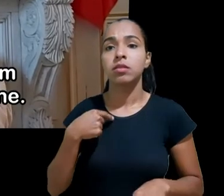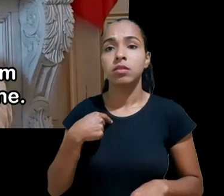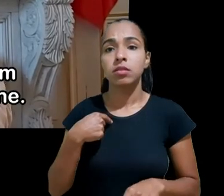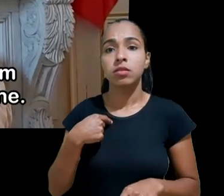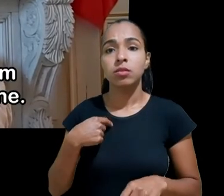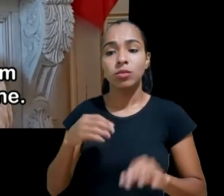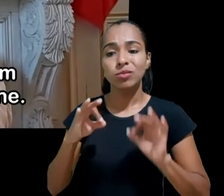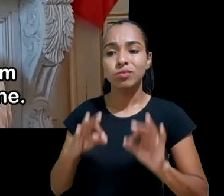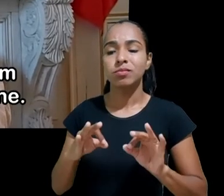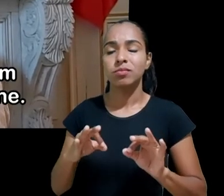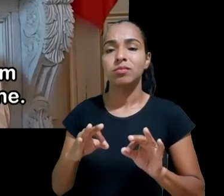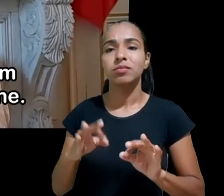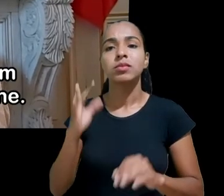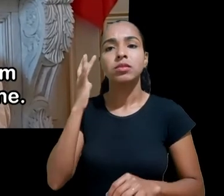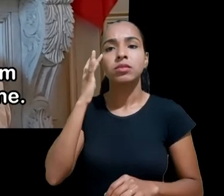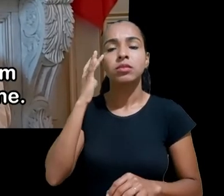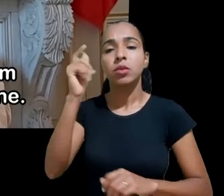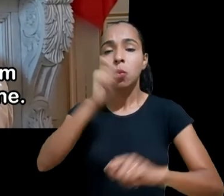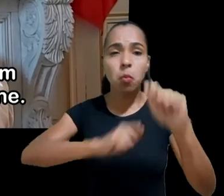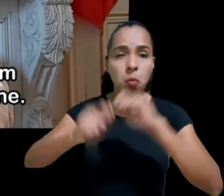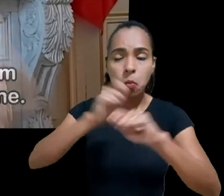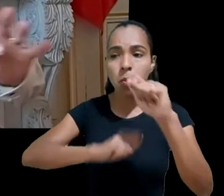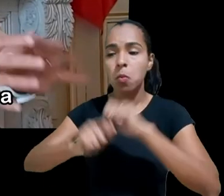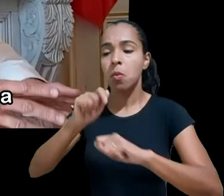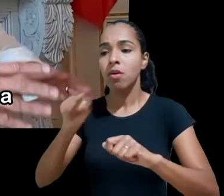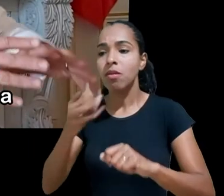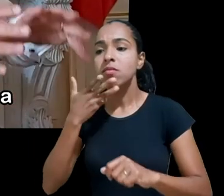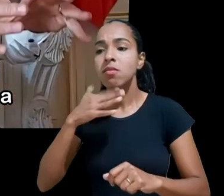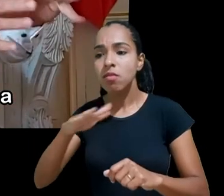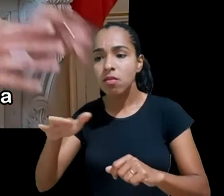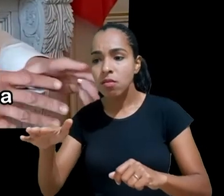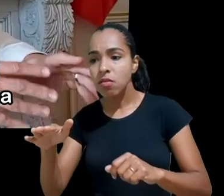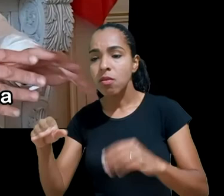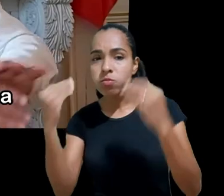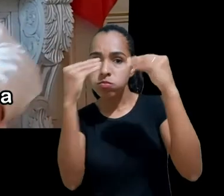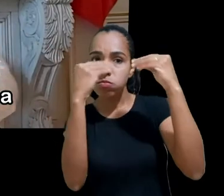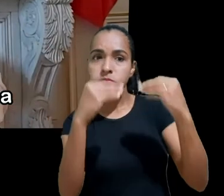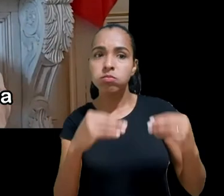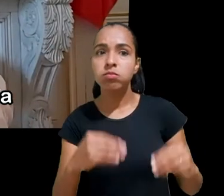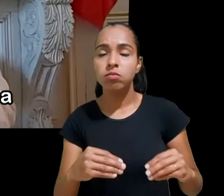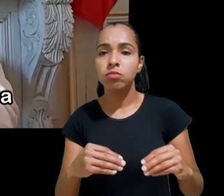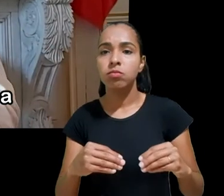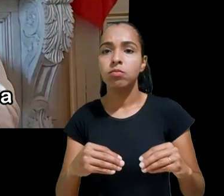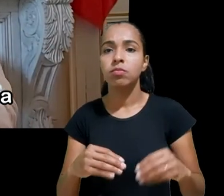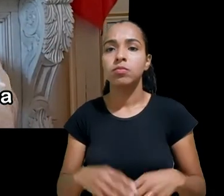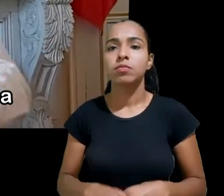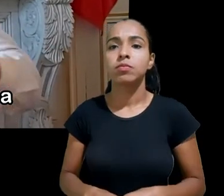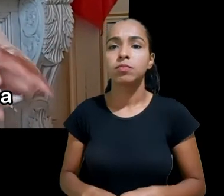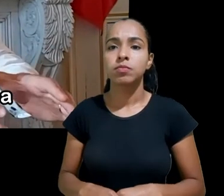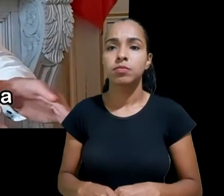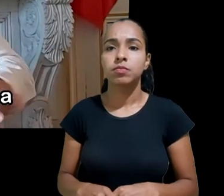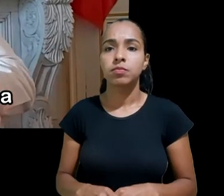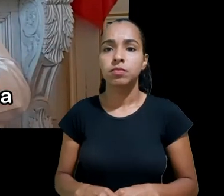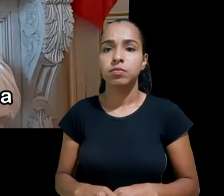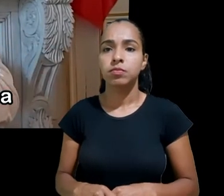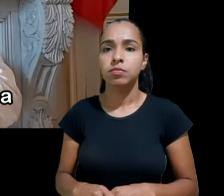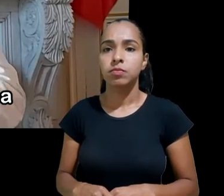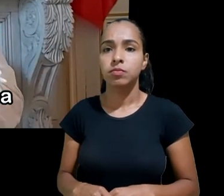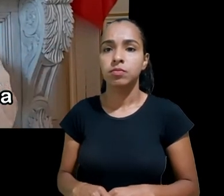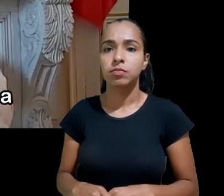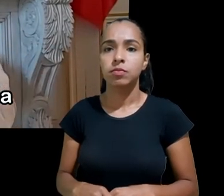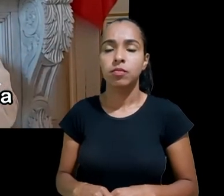commerciale de l'image des enfants sur les plateformes en ligne et donc les premières dispositions de la loi viennent rappeler qu